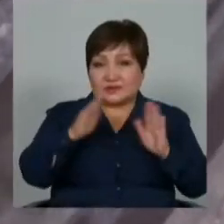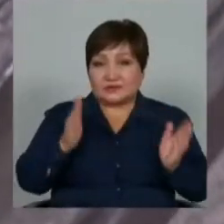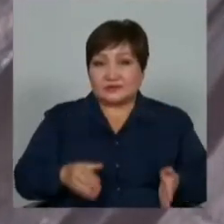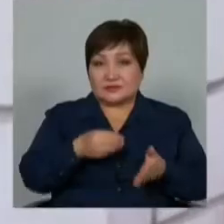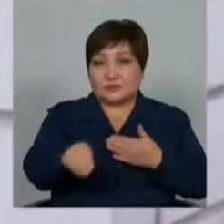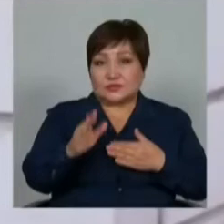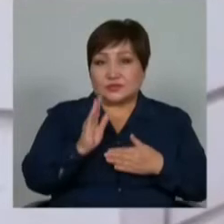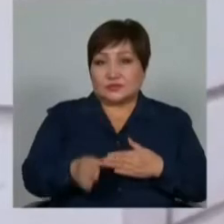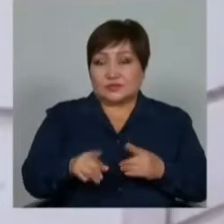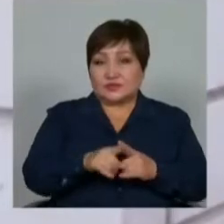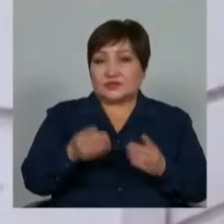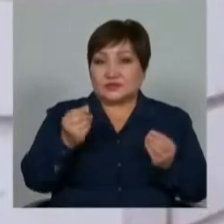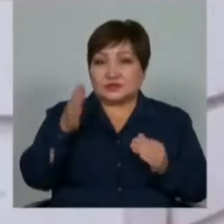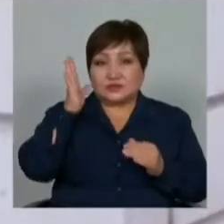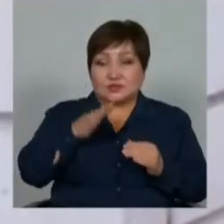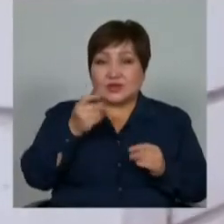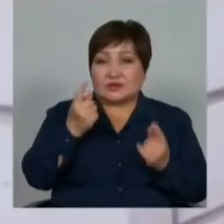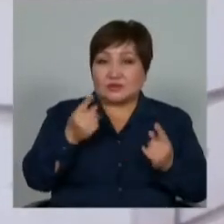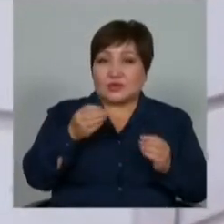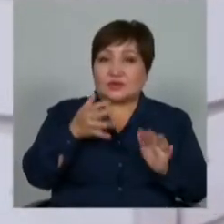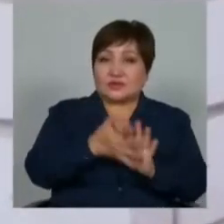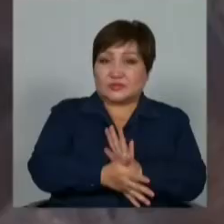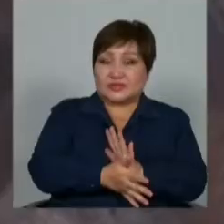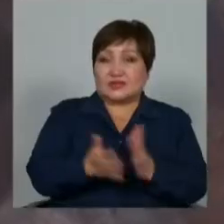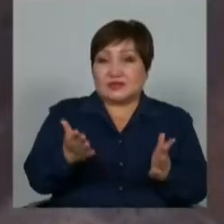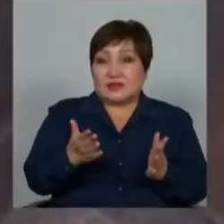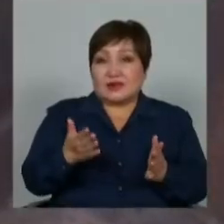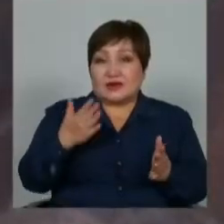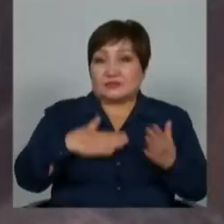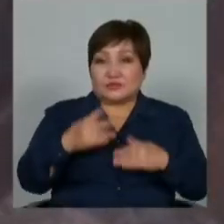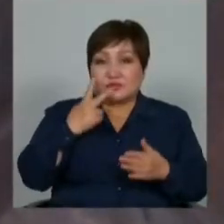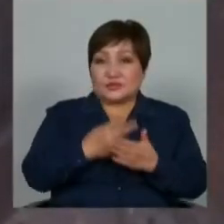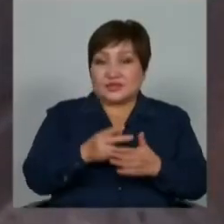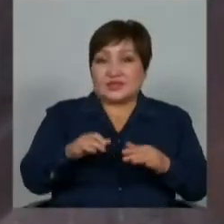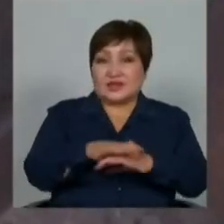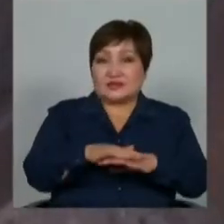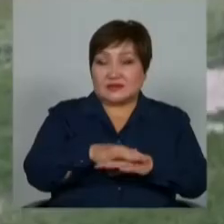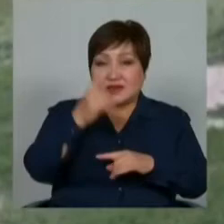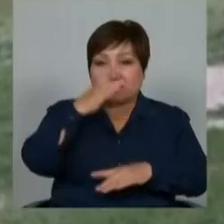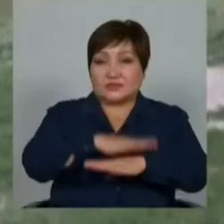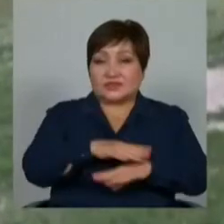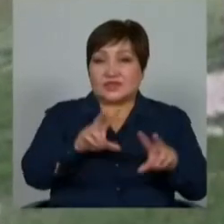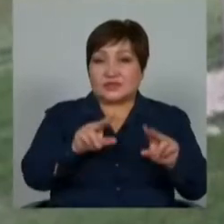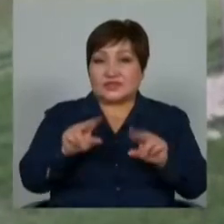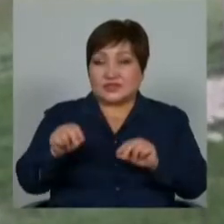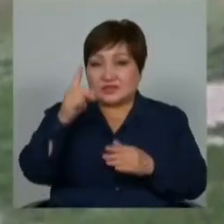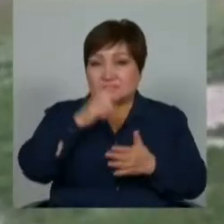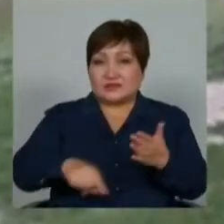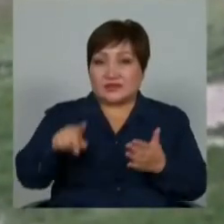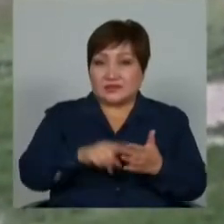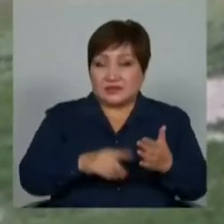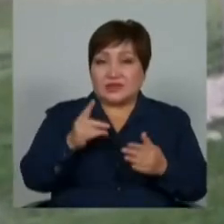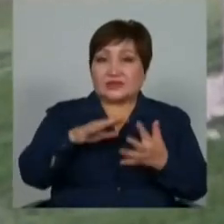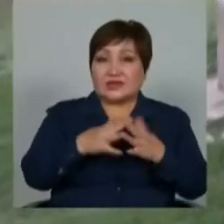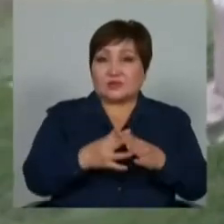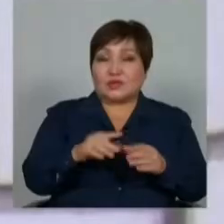жөндеуге қыруар қаржы жұмсалғанымен рахатын көрмеген халық ендігі әкімдіктің уәдесіне сенуден қалған. Алайда ауыл басшылары мәселені шешу